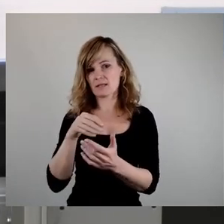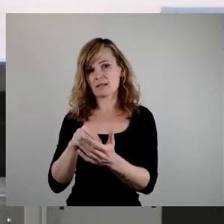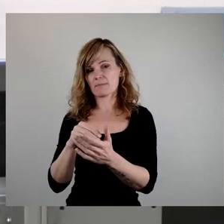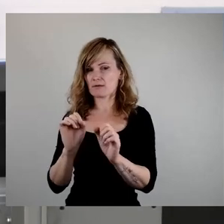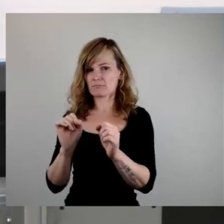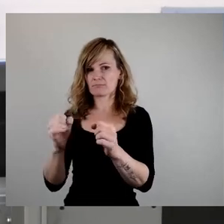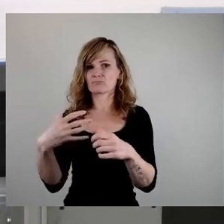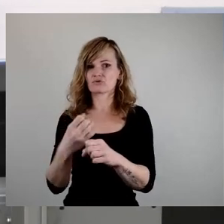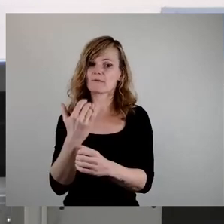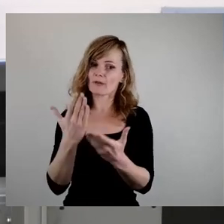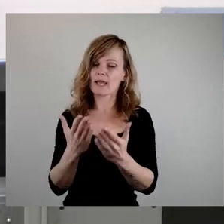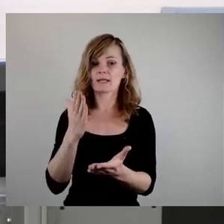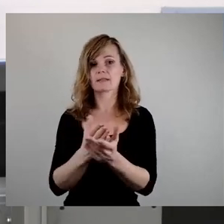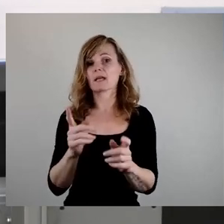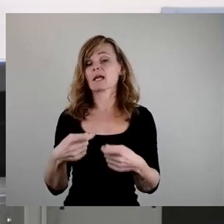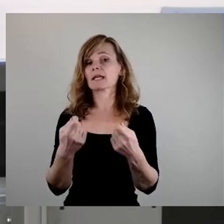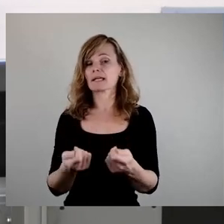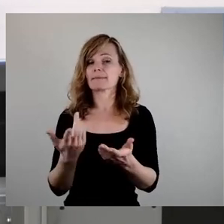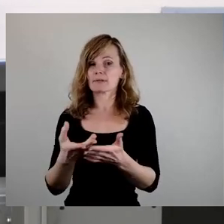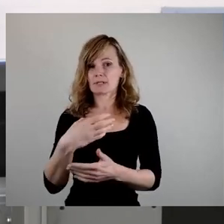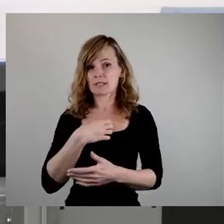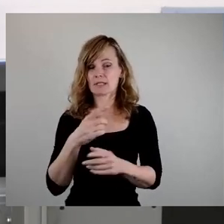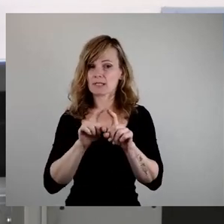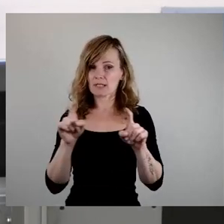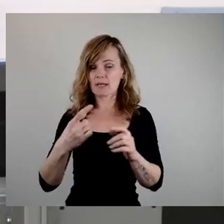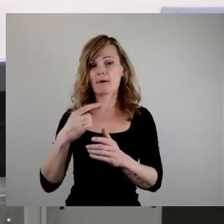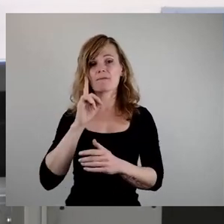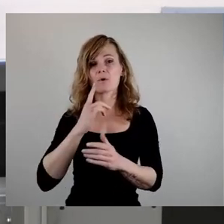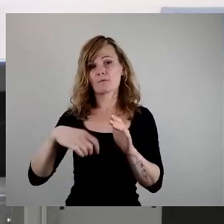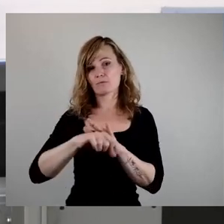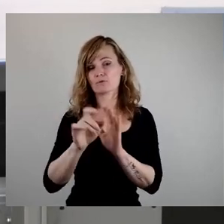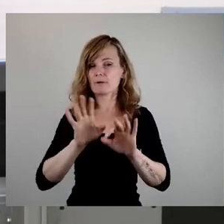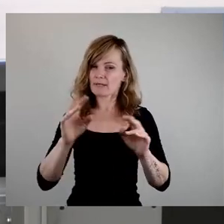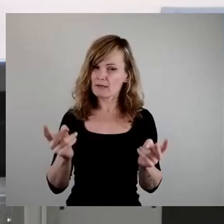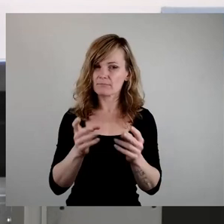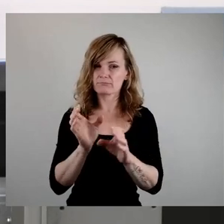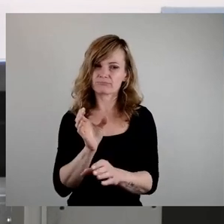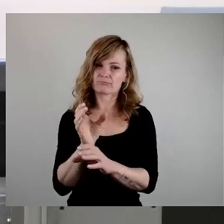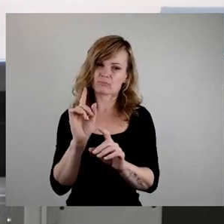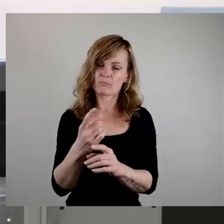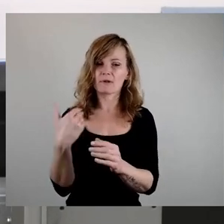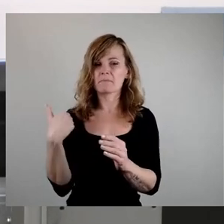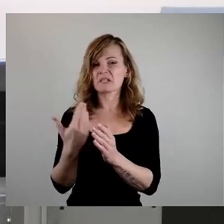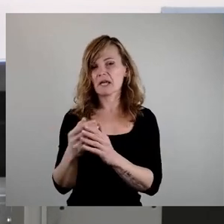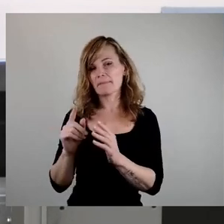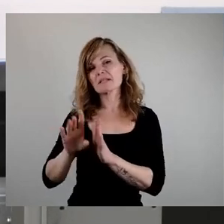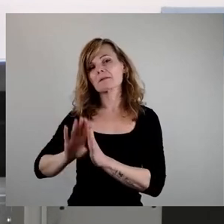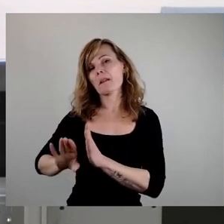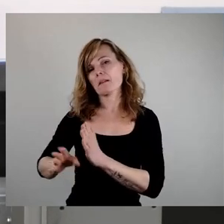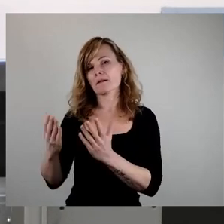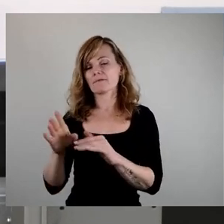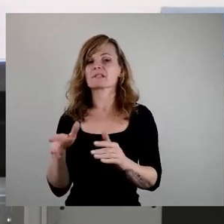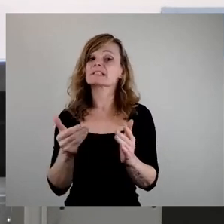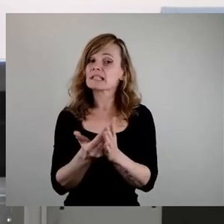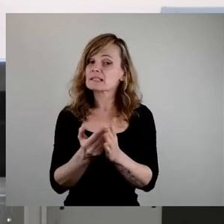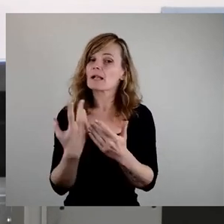dann in Dresden, auch wirklich dieses Thema Frauenfußball hier deutlich besser nochmal zu platzieren, als es bisher passiert ist. Von der Seite her dann haben